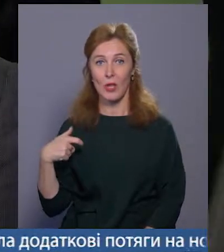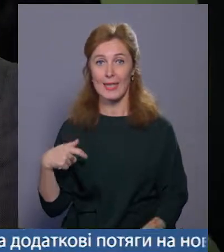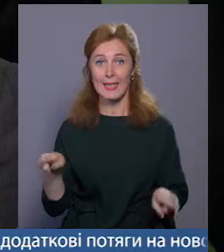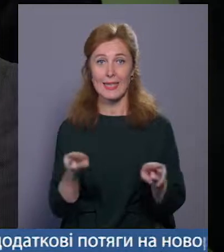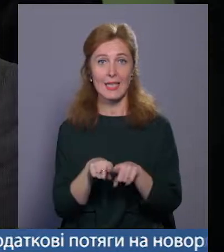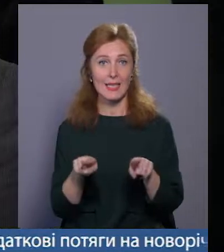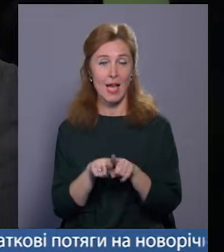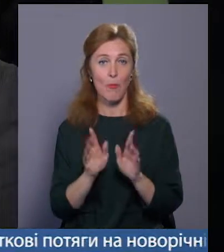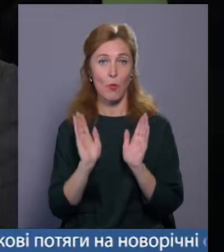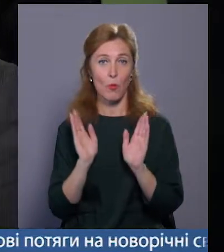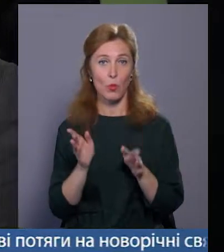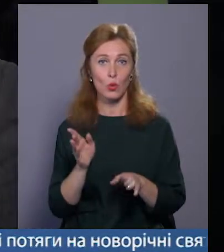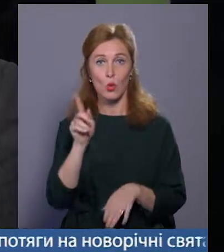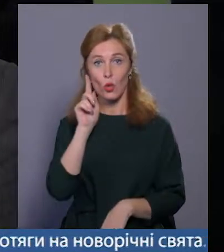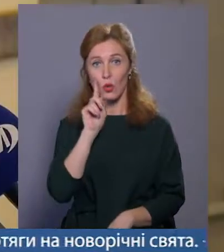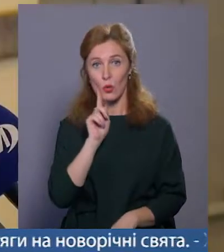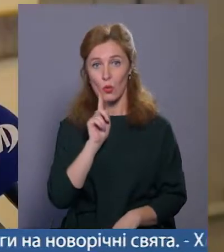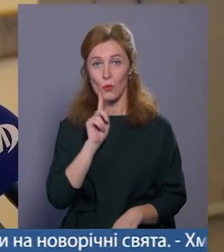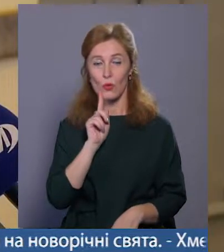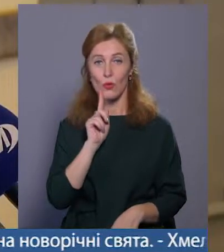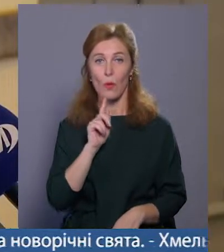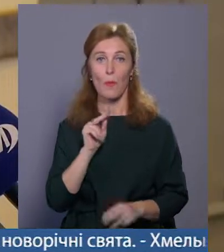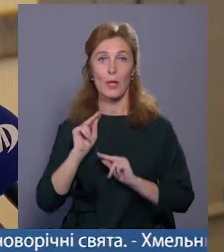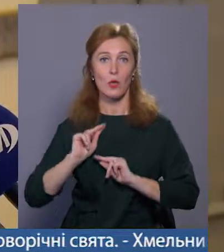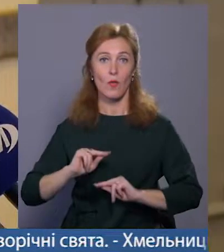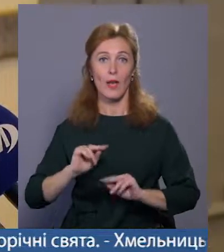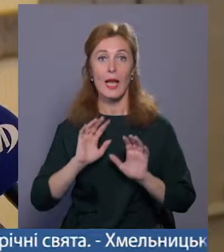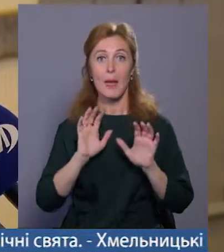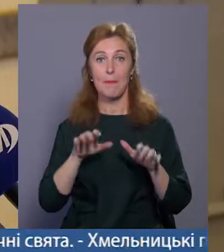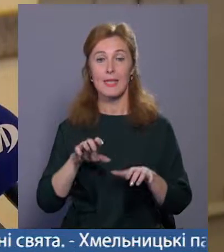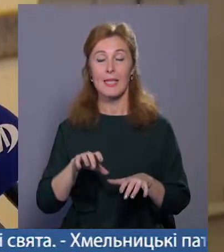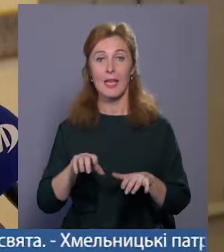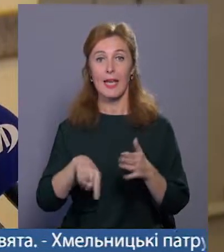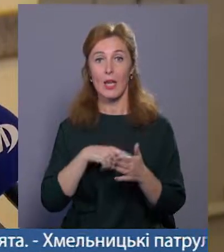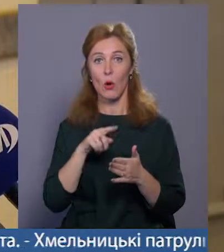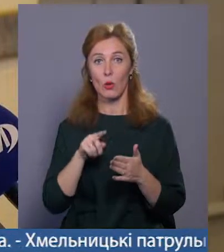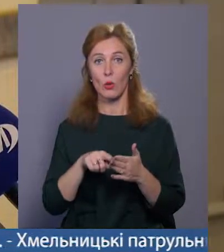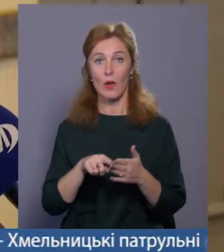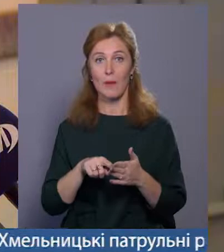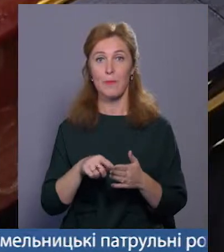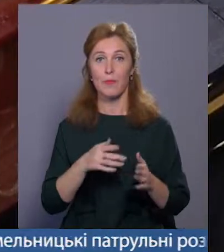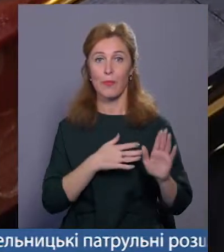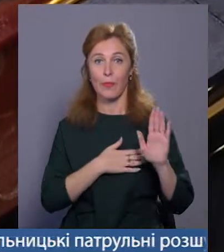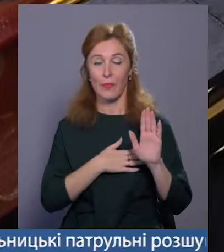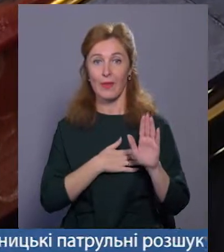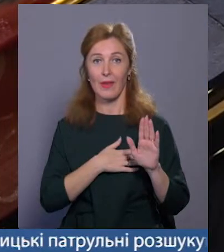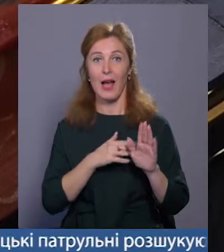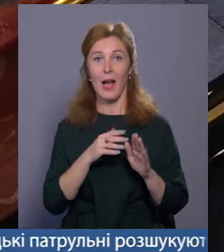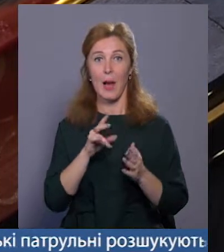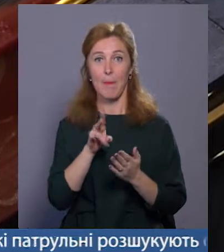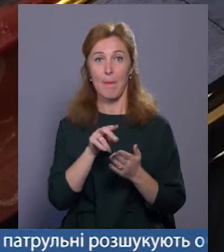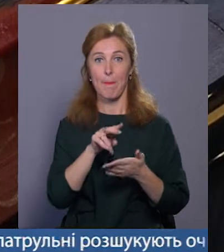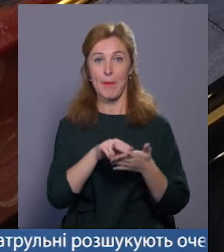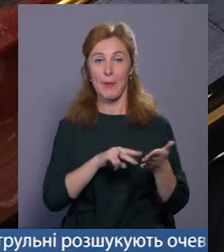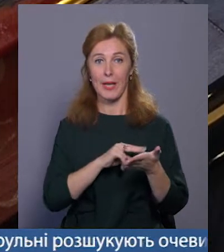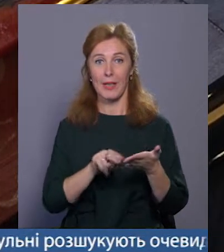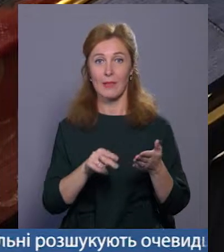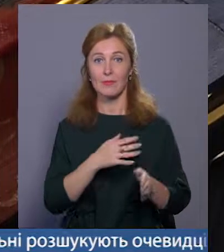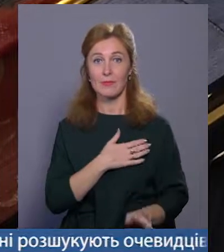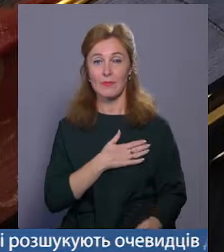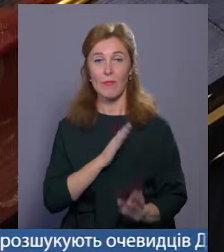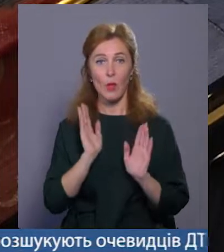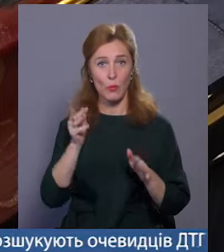само буде зручно і комфортно працювати. Міський голова склав присягу на Конституції та Біблії. Урочисто присягаю, що